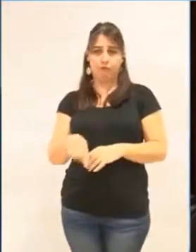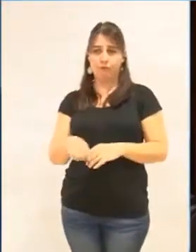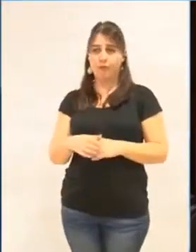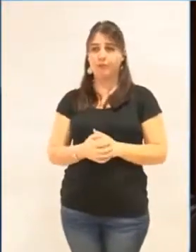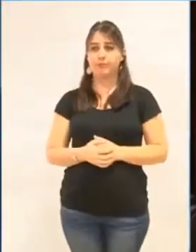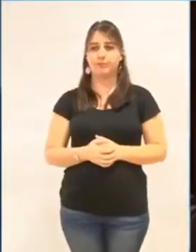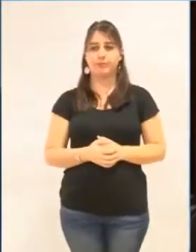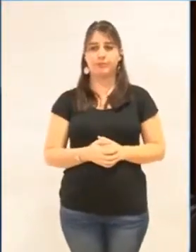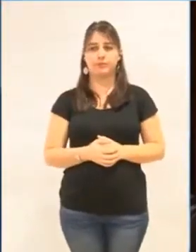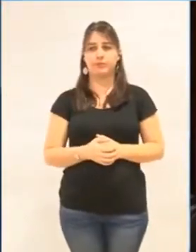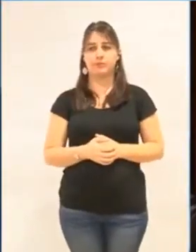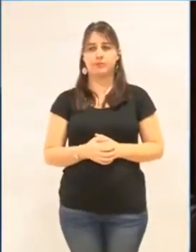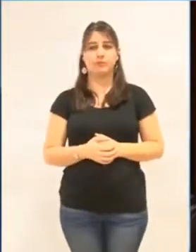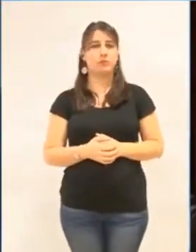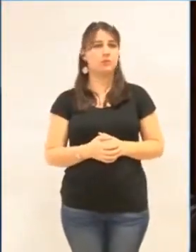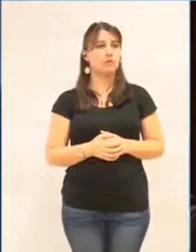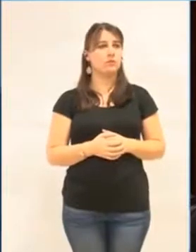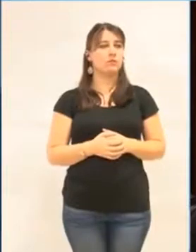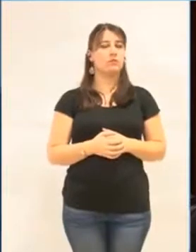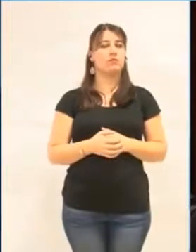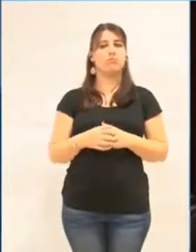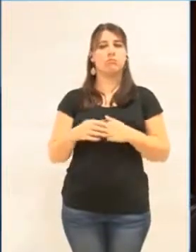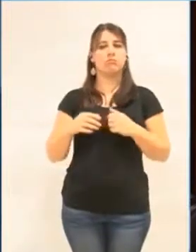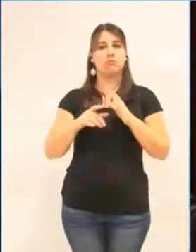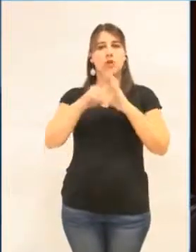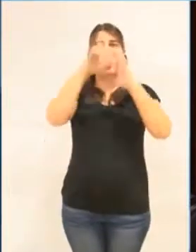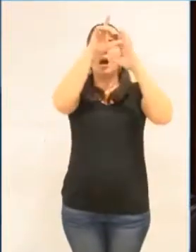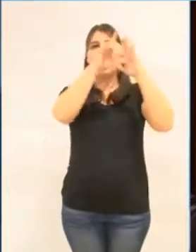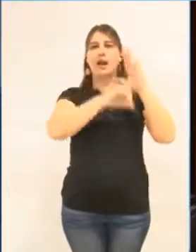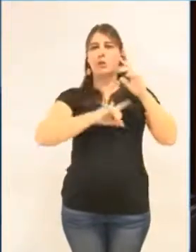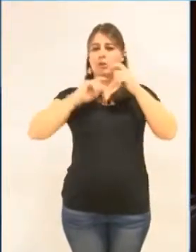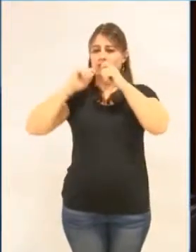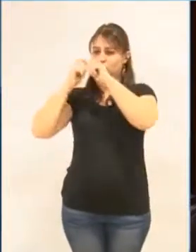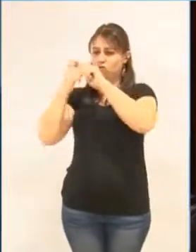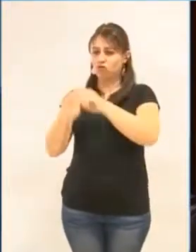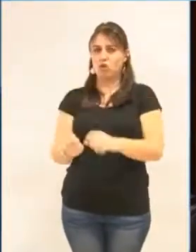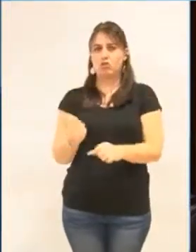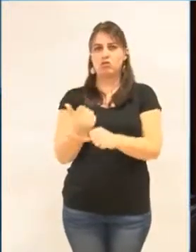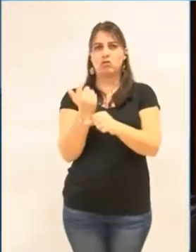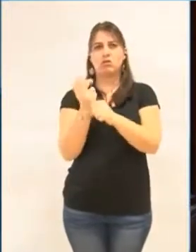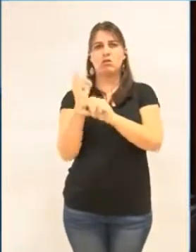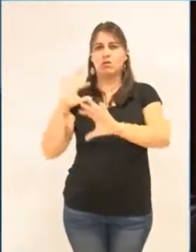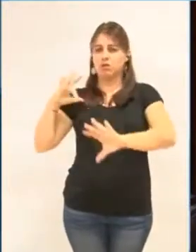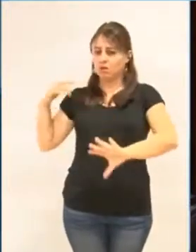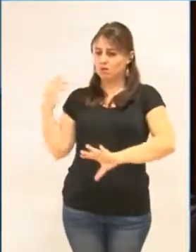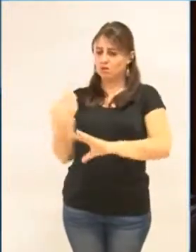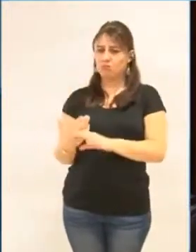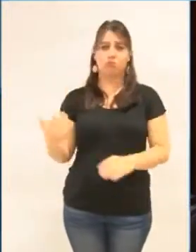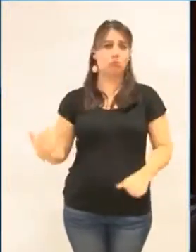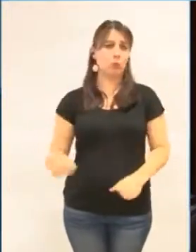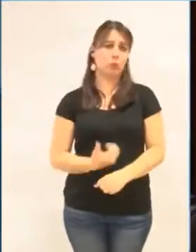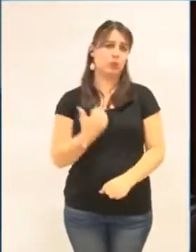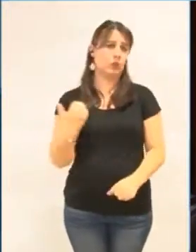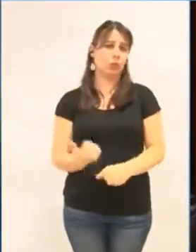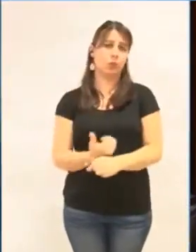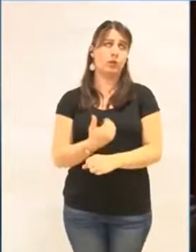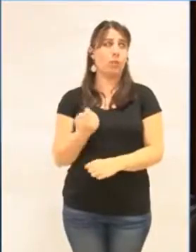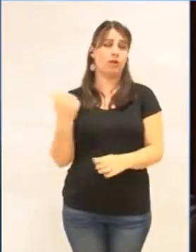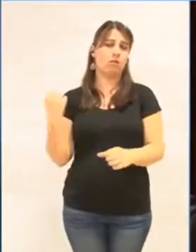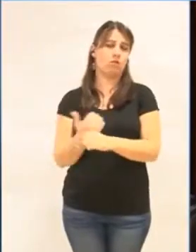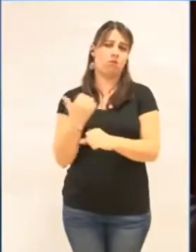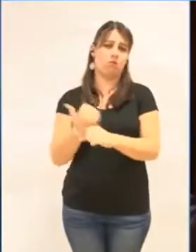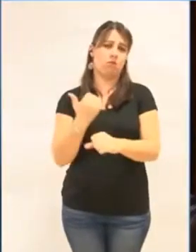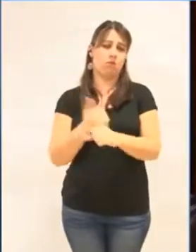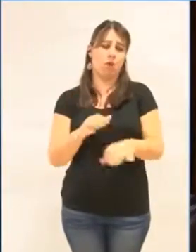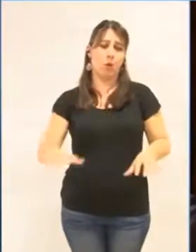Là, si on veut bien regarder les changements de réglementation depuis des années, tous les ans ou presque, on demande aux